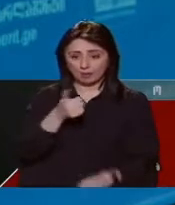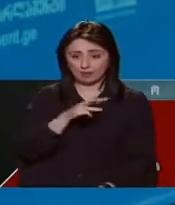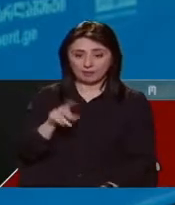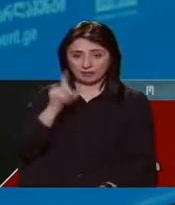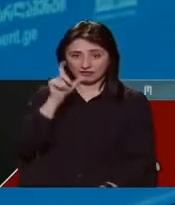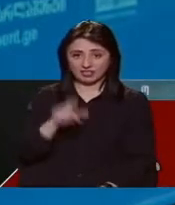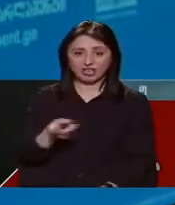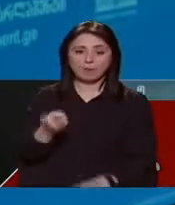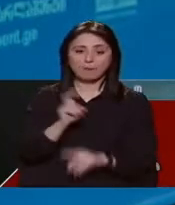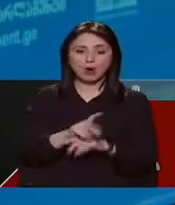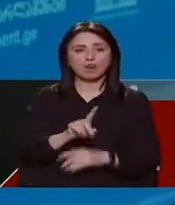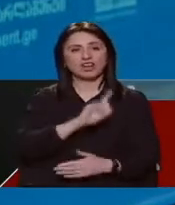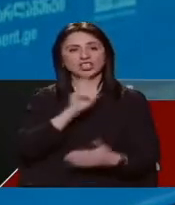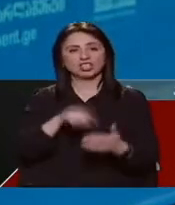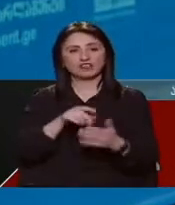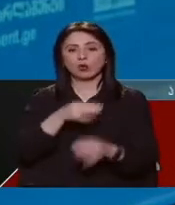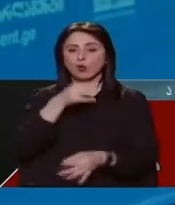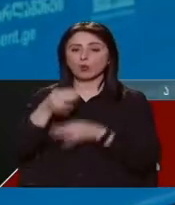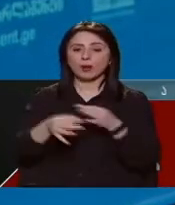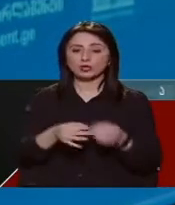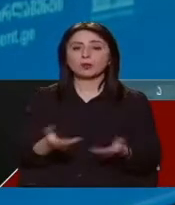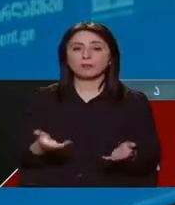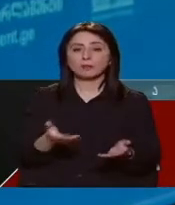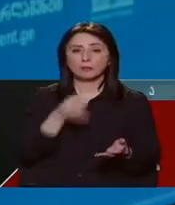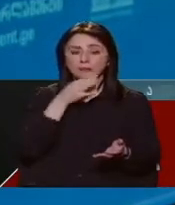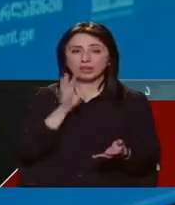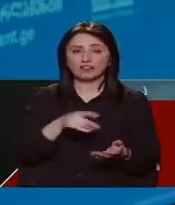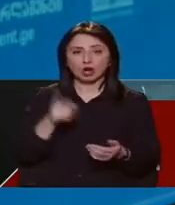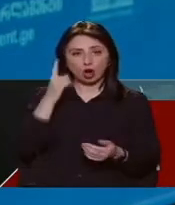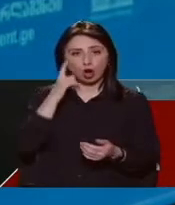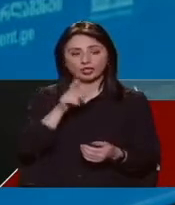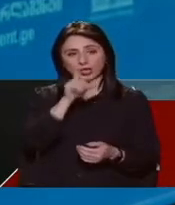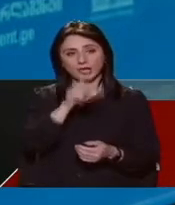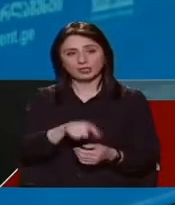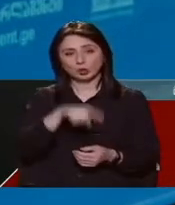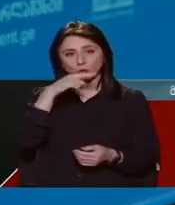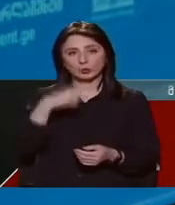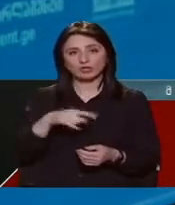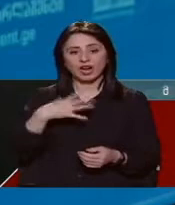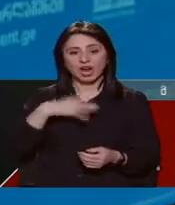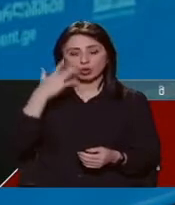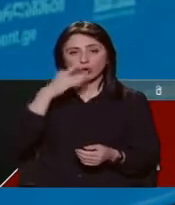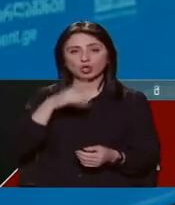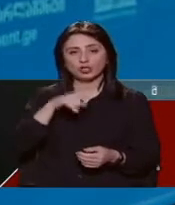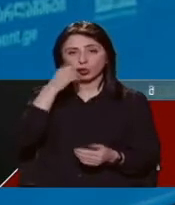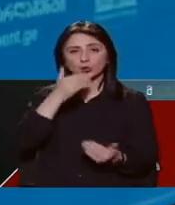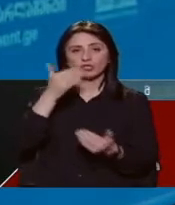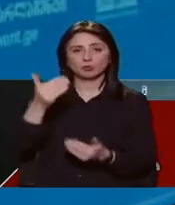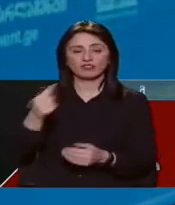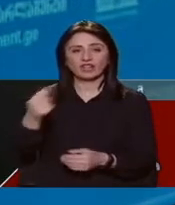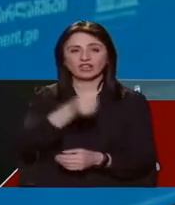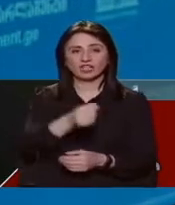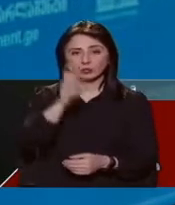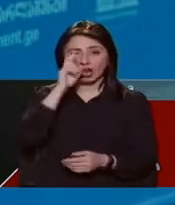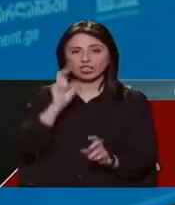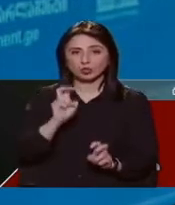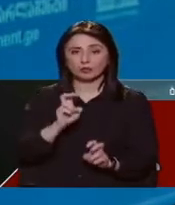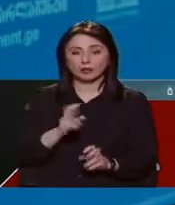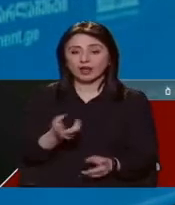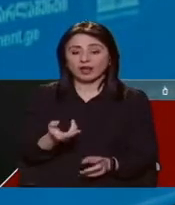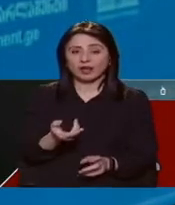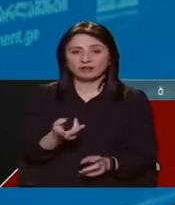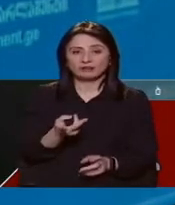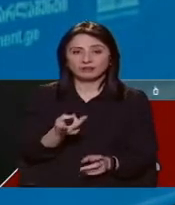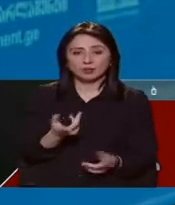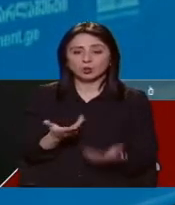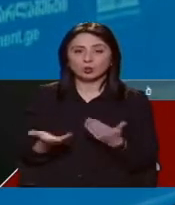პრემიერი აქ მოვიდა, შენ რაღაც კითხვებს უპასუხებს და თან გონია ქართული ოცნება, რუსეთის მიერ დასმული ხელისუფლება. ეს ორი